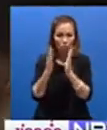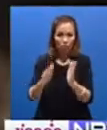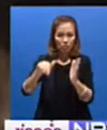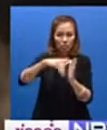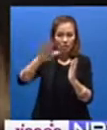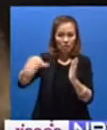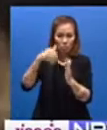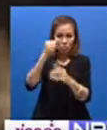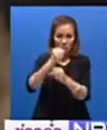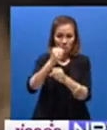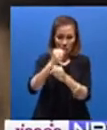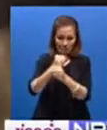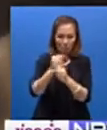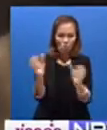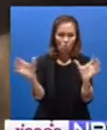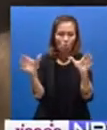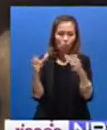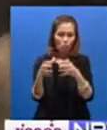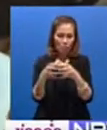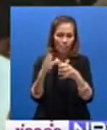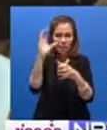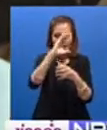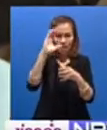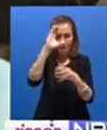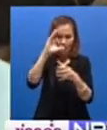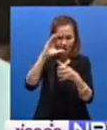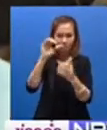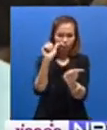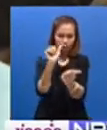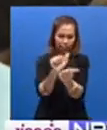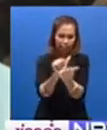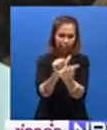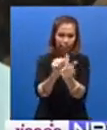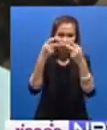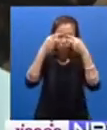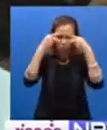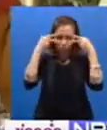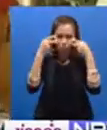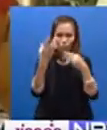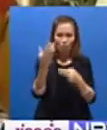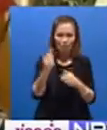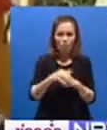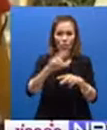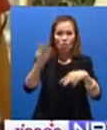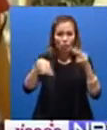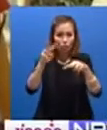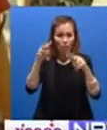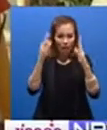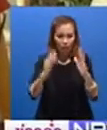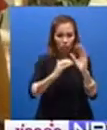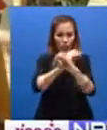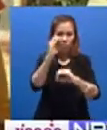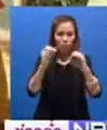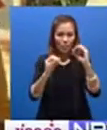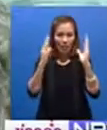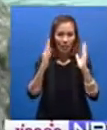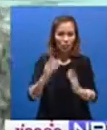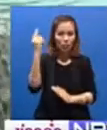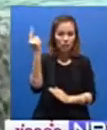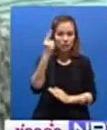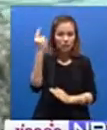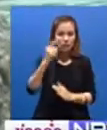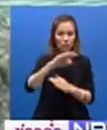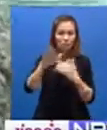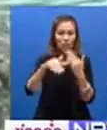หน้านี้เพื่อเร่งนำตัวคนร้ายมาดำเนินคดีโดยเร็วนอกจากนี้จะเพิ่มมาตรการดูแลด้านคววามปลอดภัยแก่นักท่องเที่ยวบนเกาะเต่า